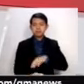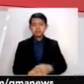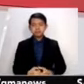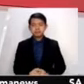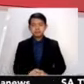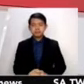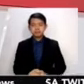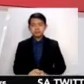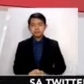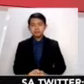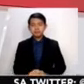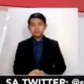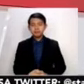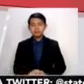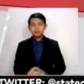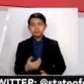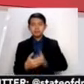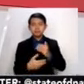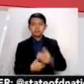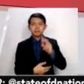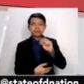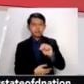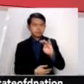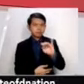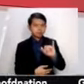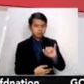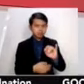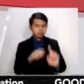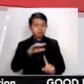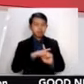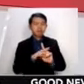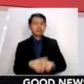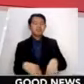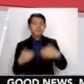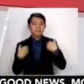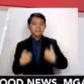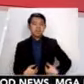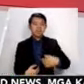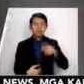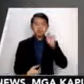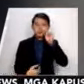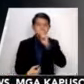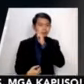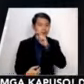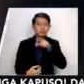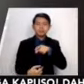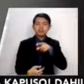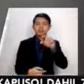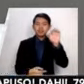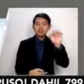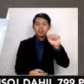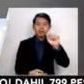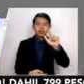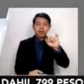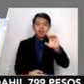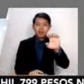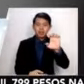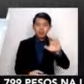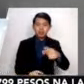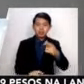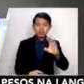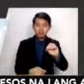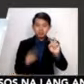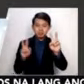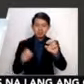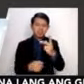Lumantad sa NBI ang Umano'y body double ni Alice Guo na si alias Cat. Natatakot daw siya sa kanyang seguridad kaya